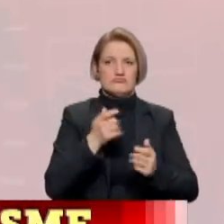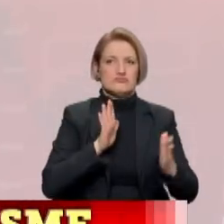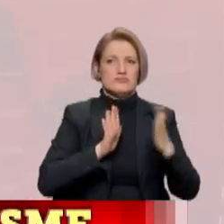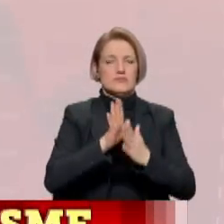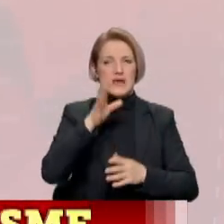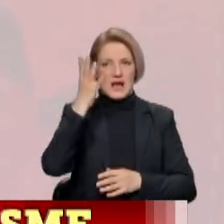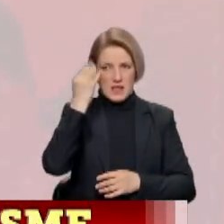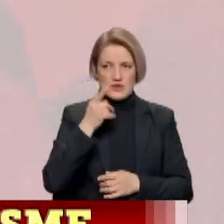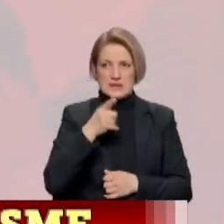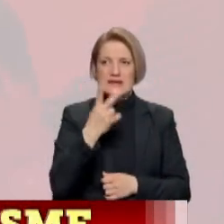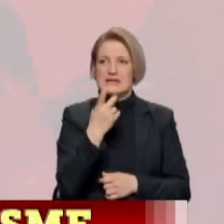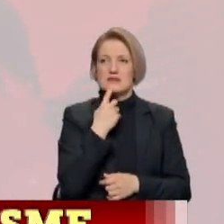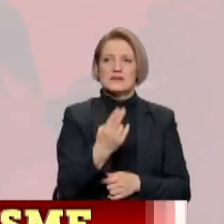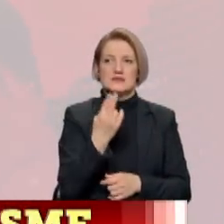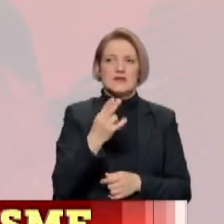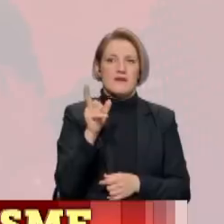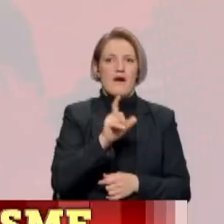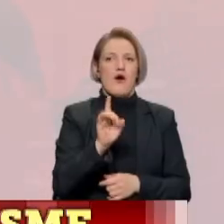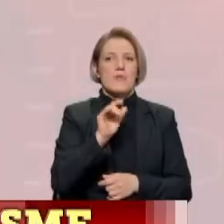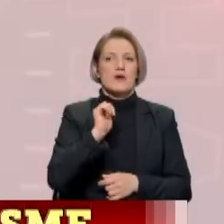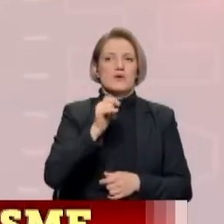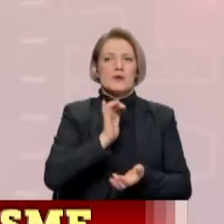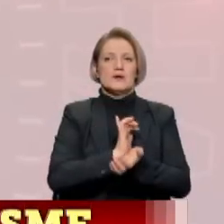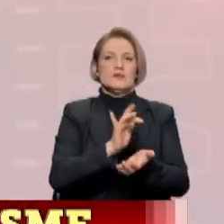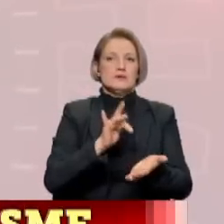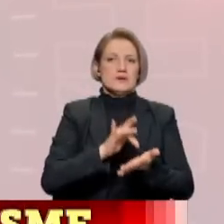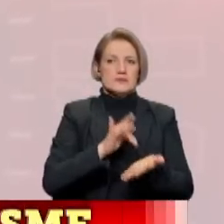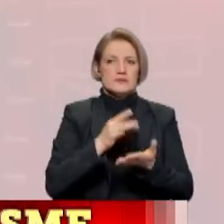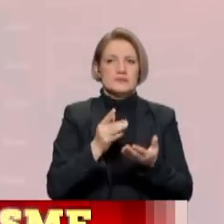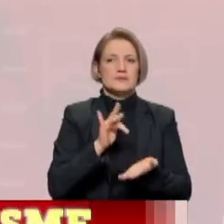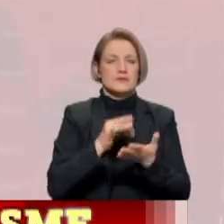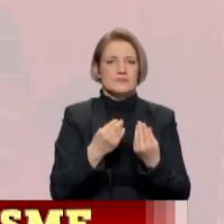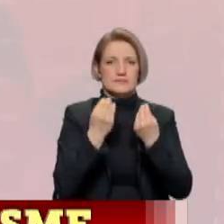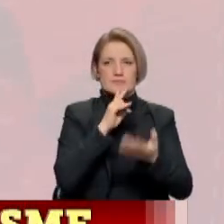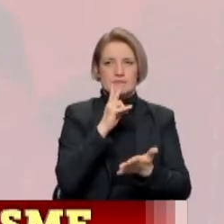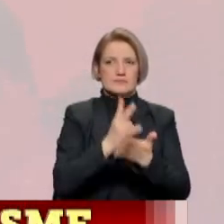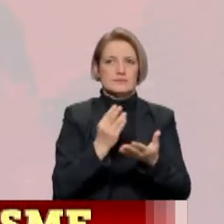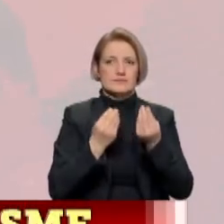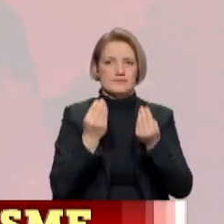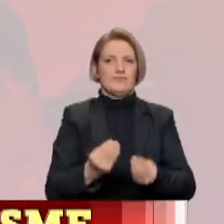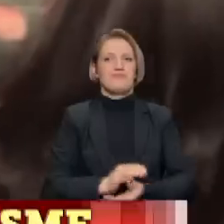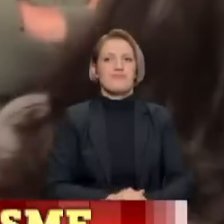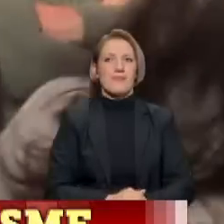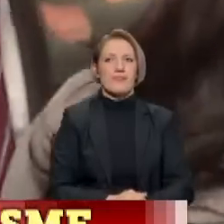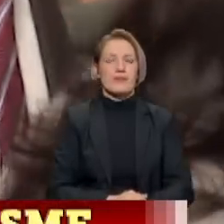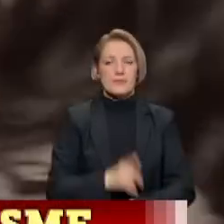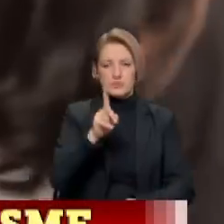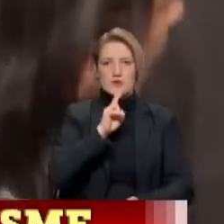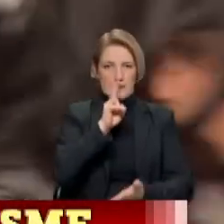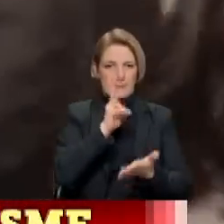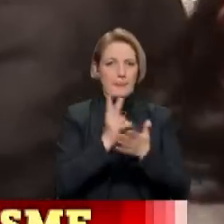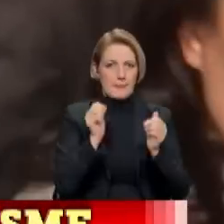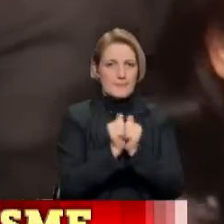işlediği anlaşıldığından 2 yıl 7 ay 15 gün hapis cezasıyla cezalandırılmasına karar verilmiştir. İşte bu